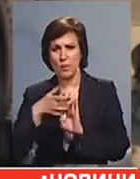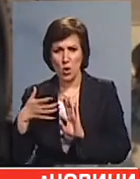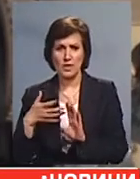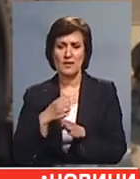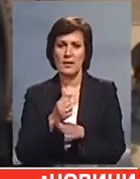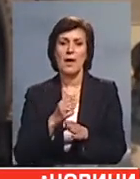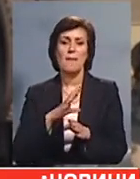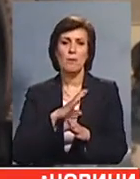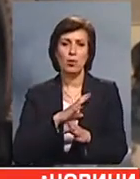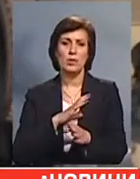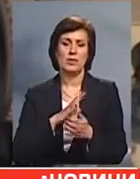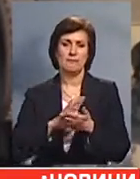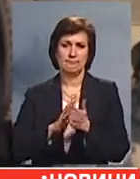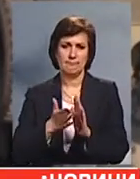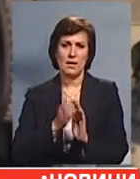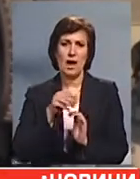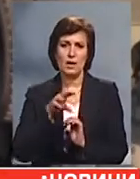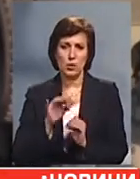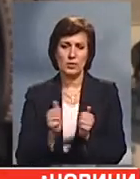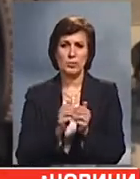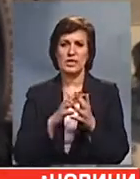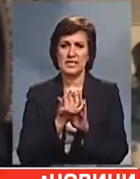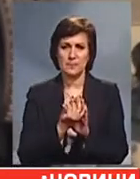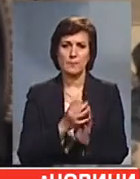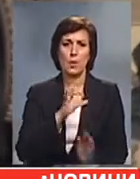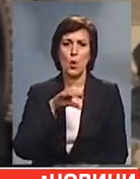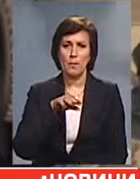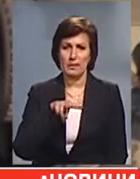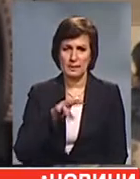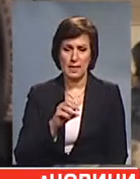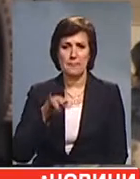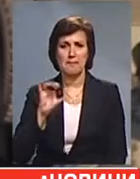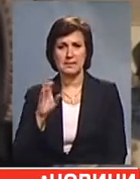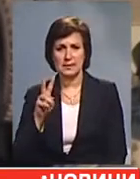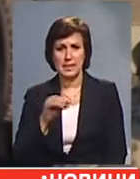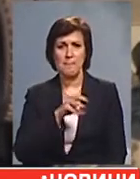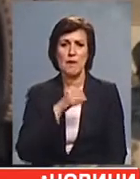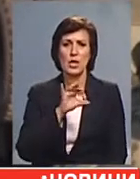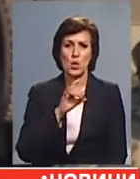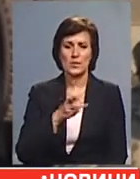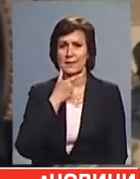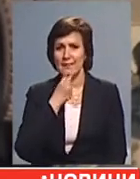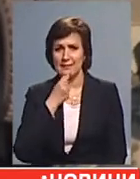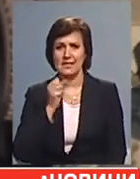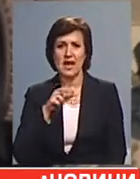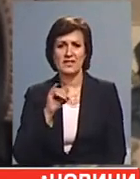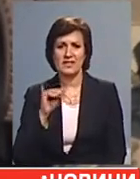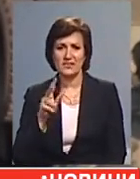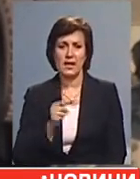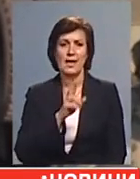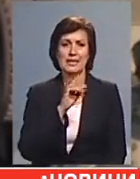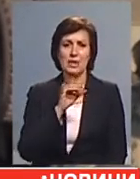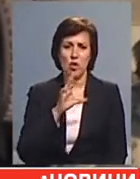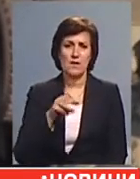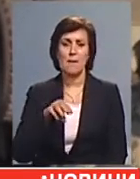зброї були піддані позиції АТО неподалік населених пунктів Опитне, Піски, Майорськ, Ленінське, Авдіївка, Кірова,